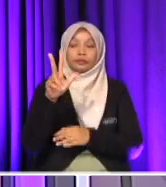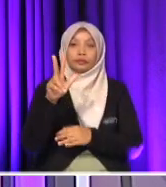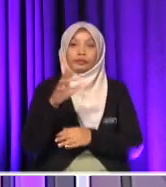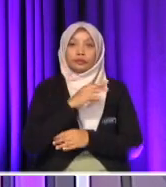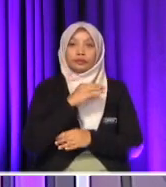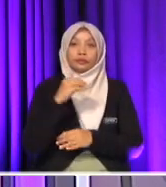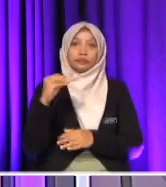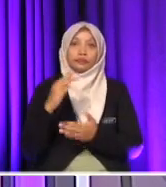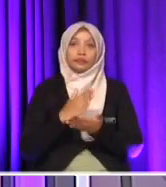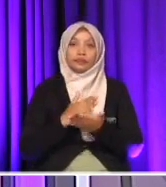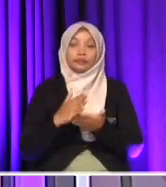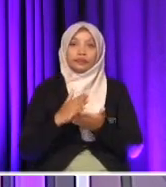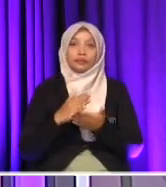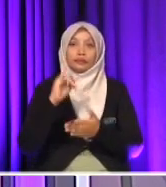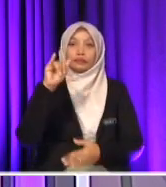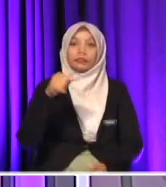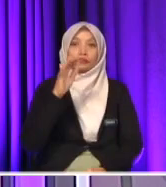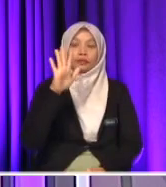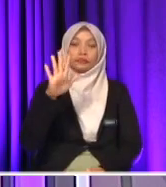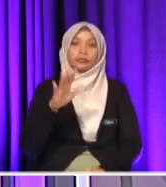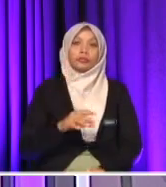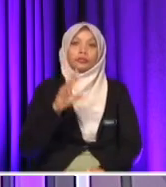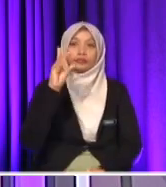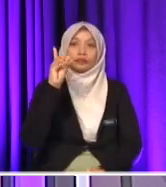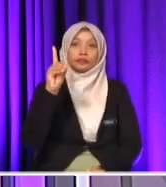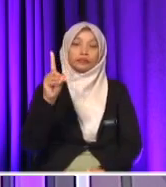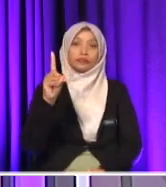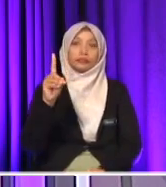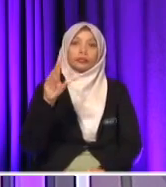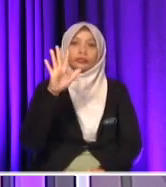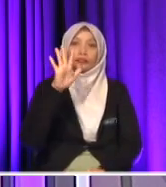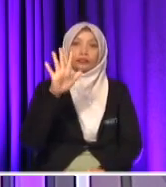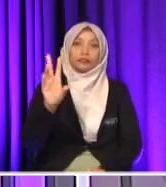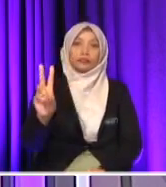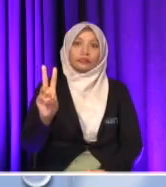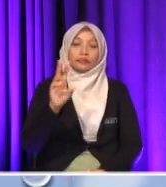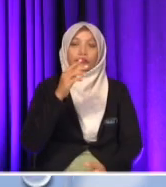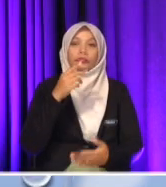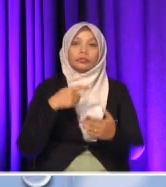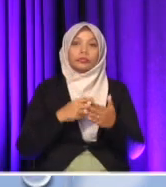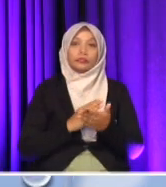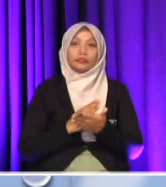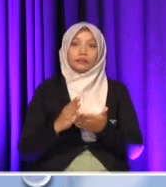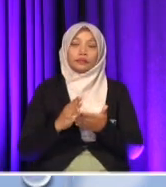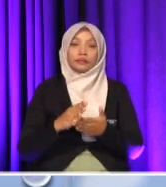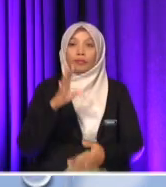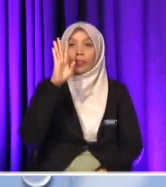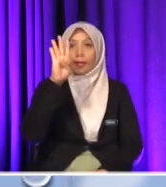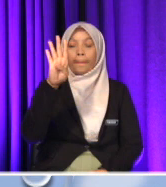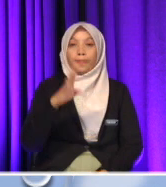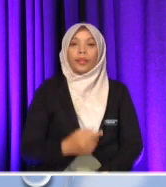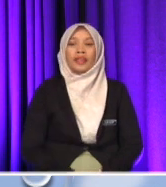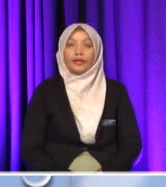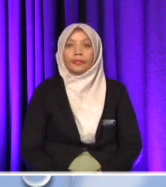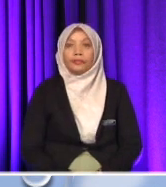tolak J5 dan untuk D ni adalah 6 tolak dengan J4. Okey, kalau senang kita nak tengok, sebab tadi kita untuk